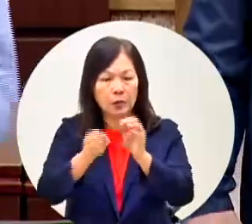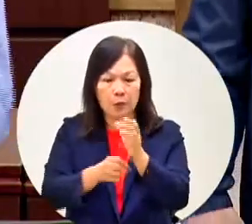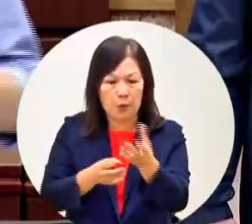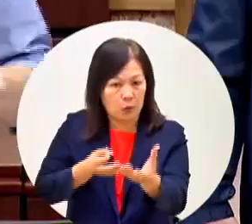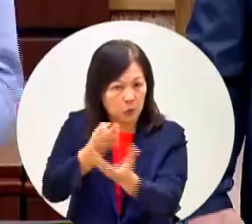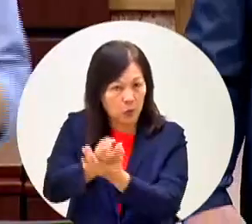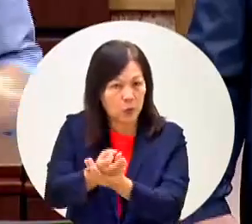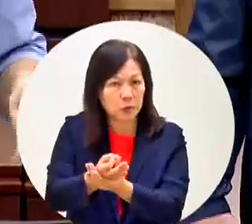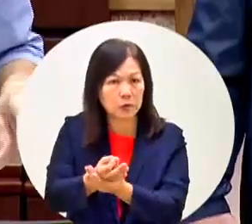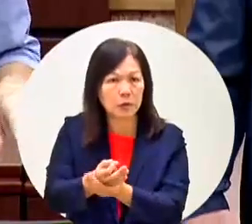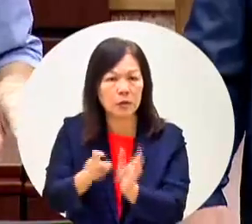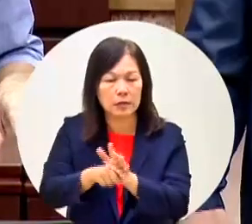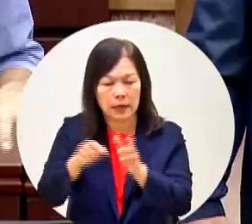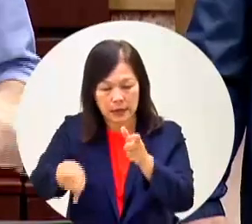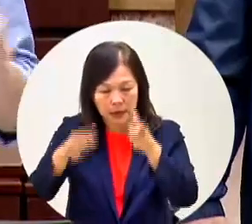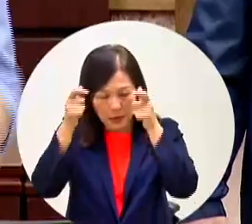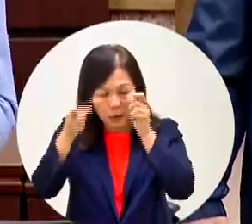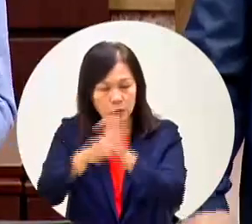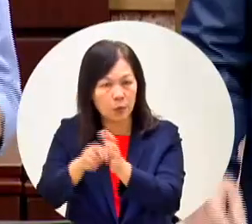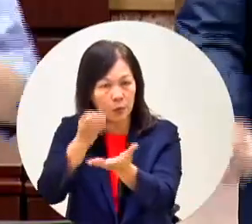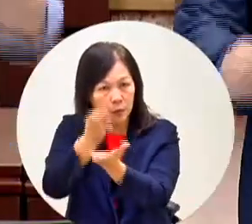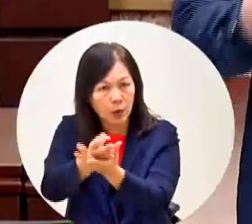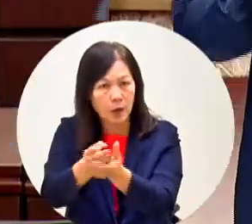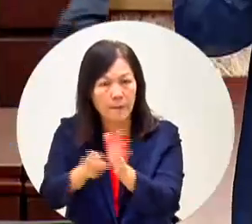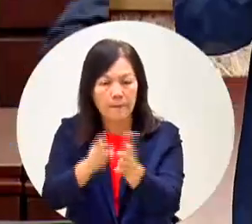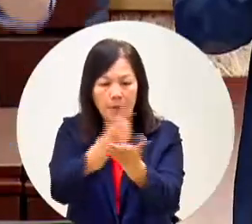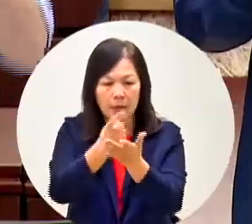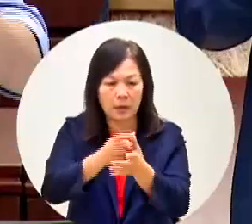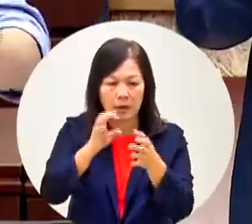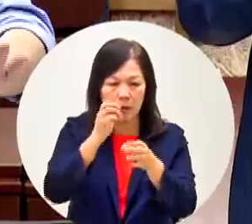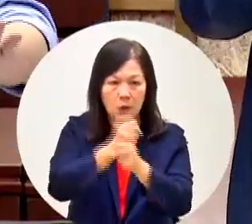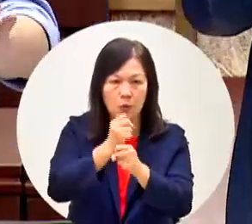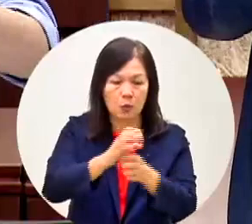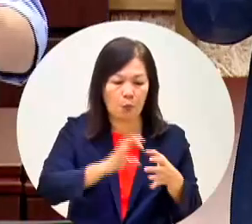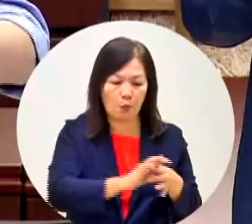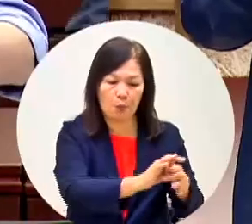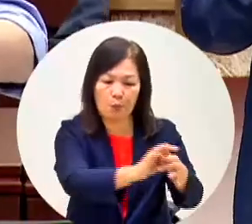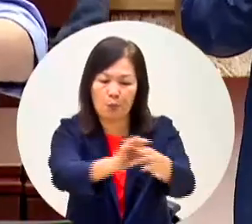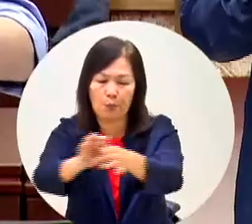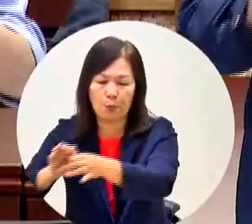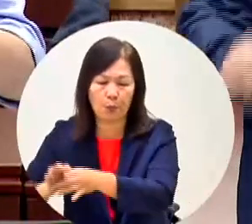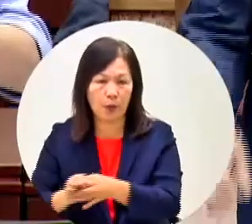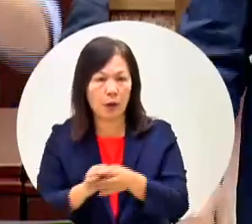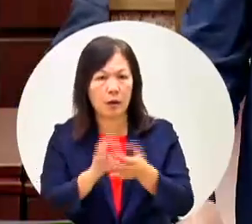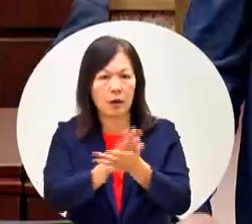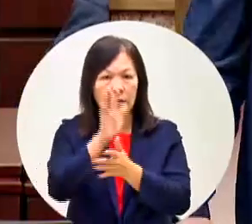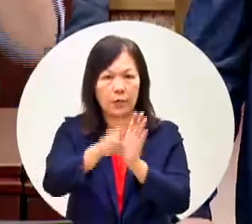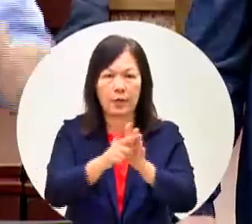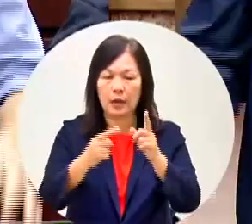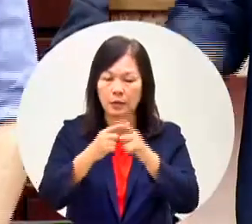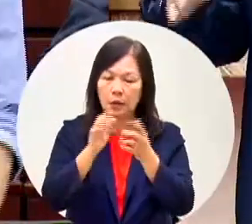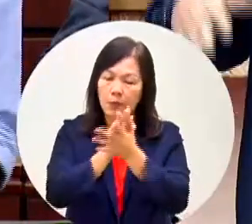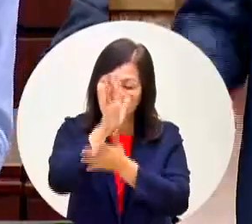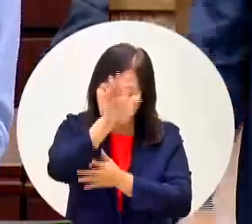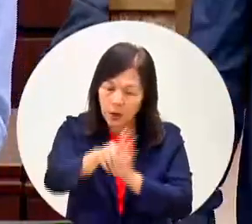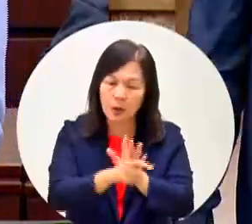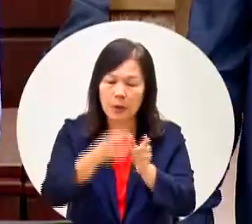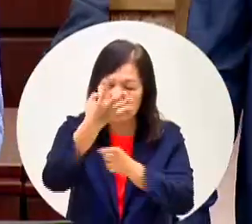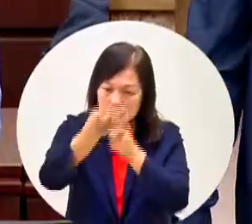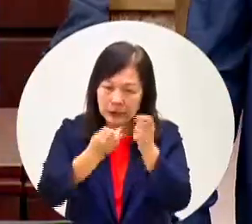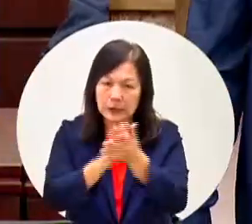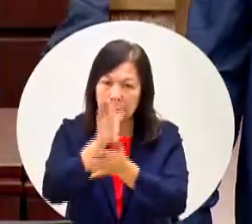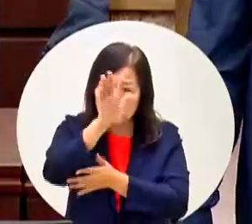产业链条一个一个都做起来，我相信人口在未来若干年之后是会快速成长。基